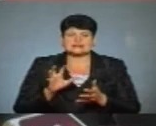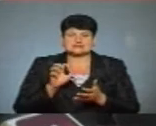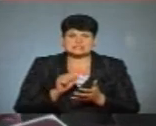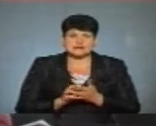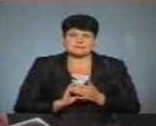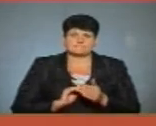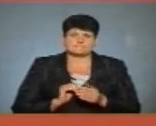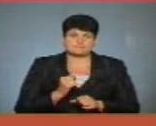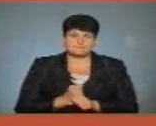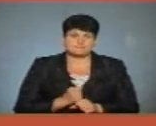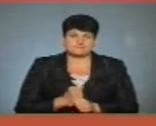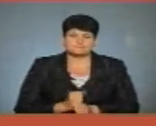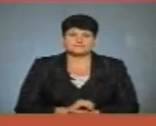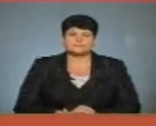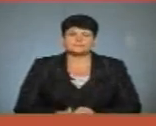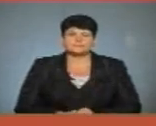підприємницькою діяльністю.